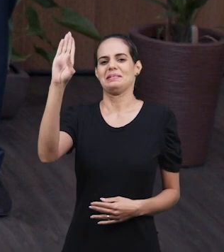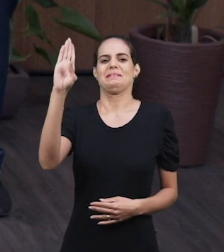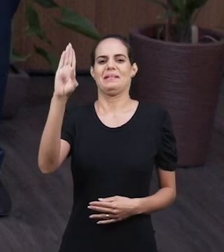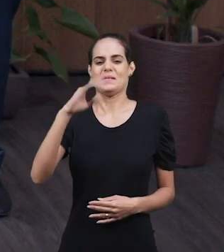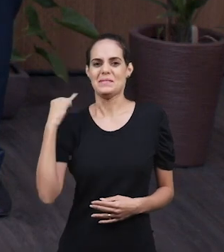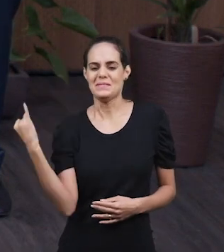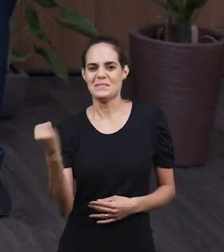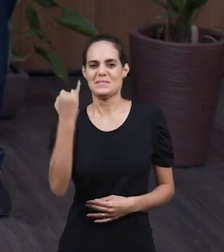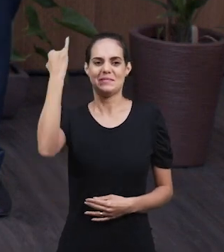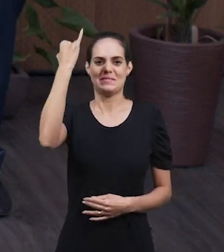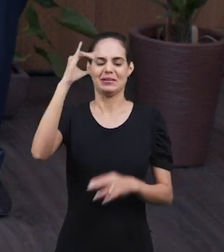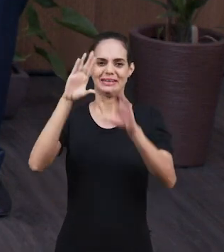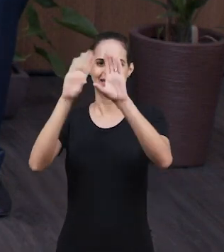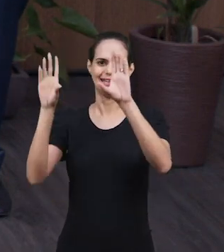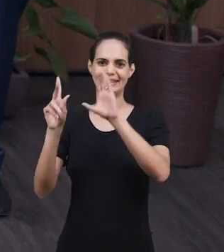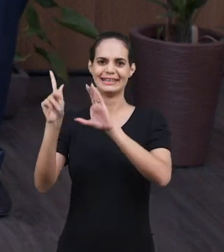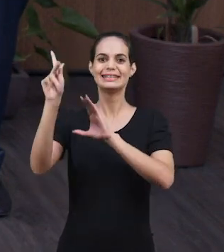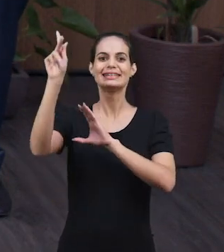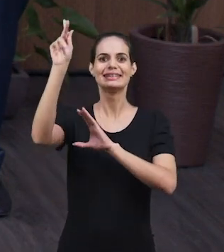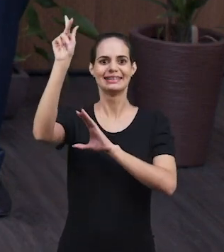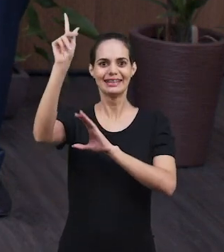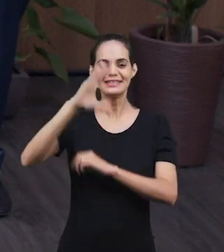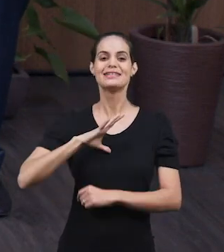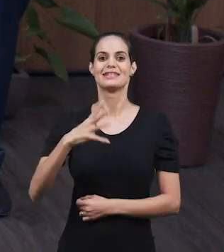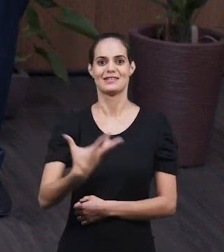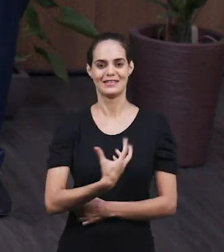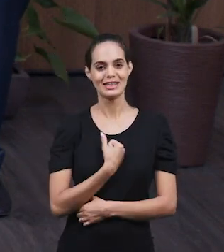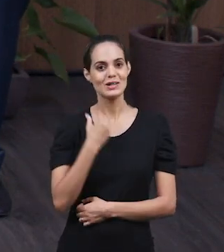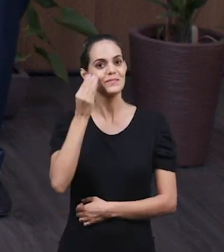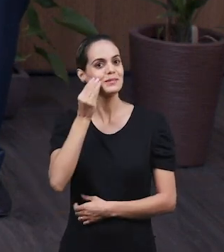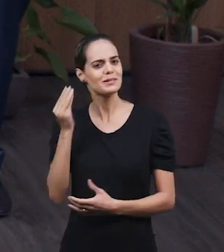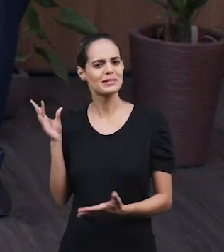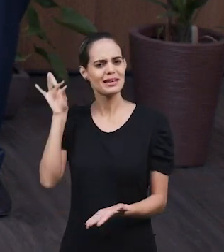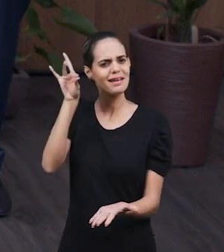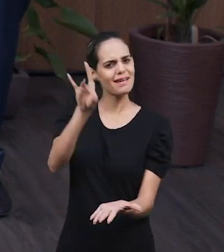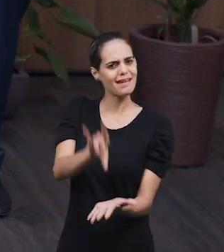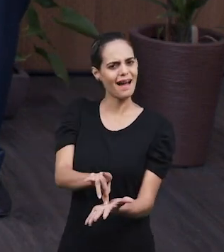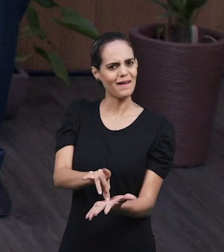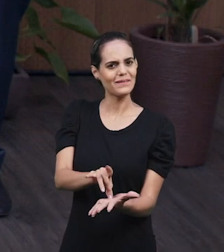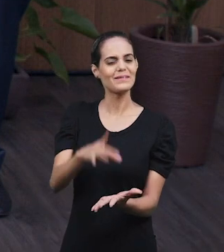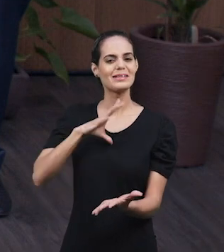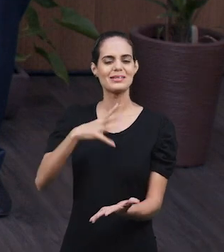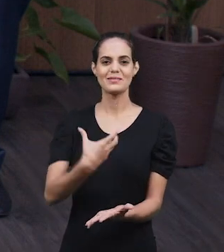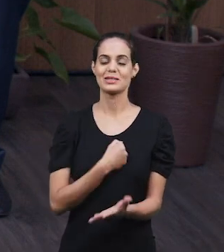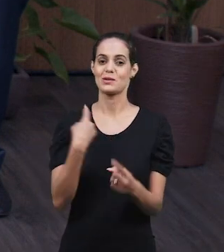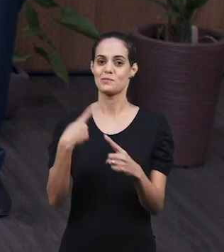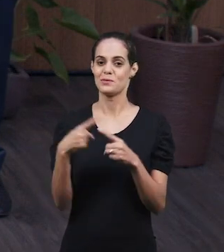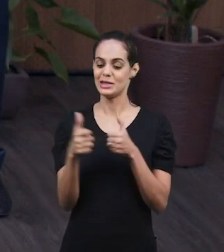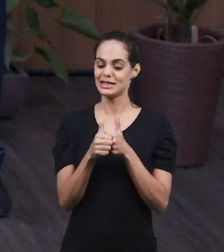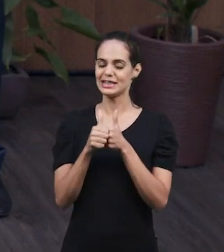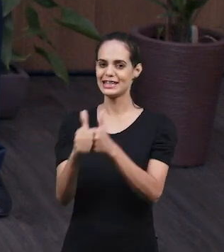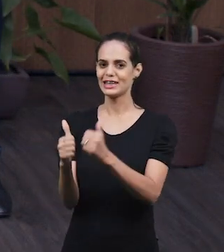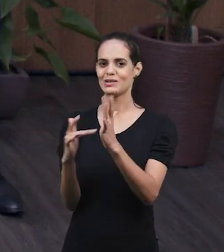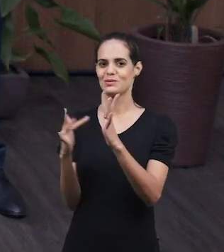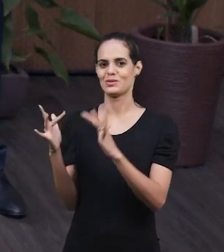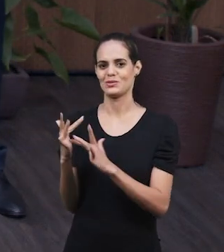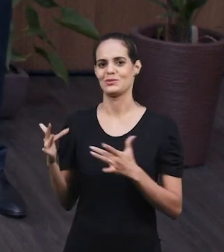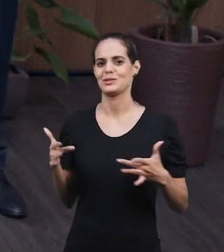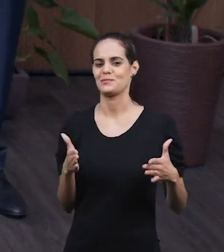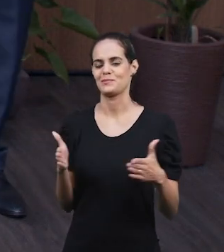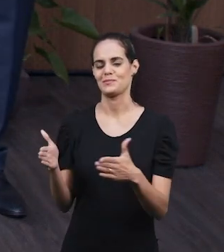céleste, le salut de l'âme. Il a eu une expérience réelle de salut avec ceux qui ont commencé à suivre